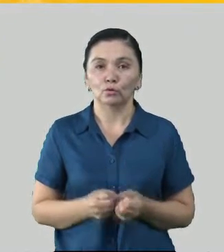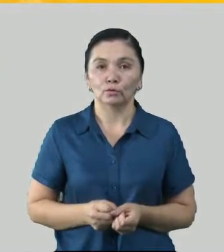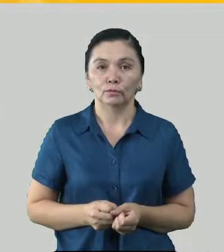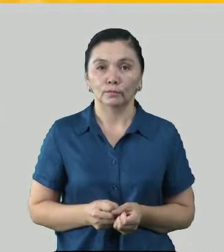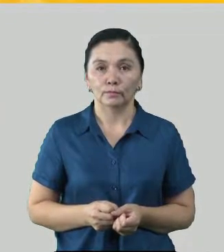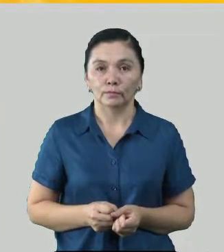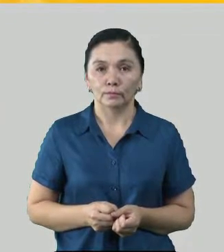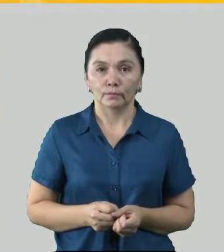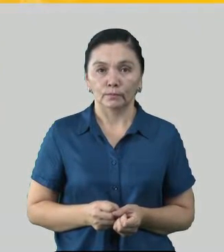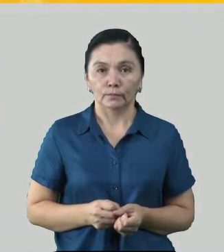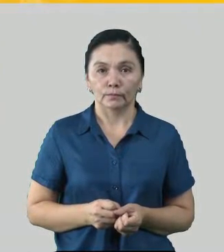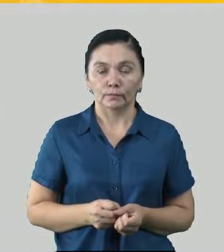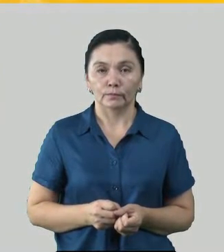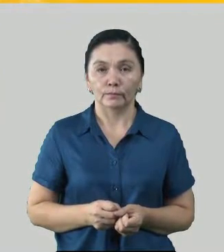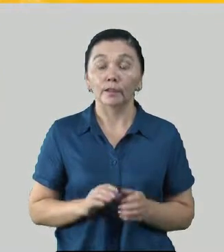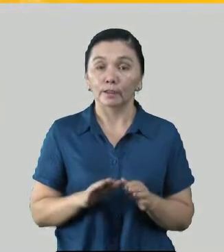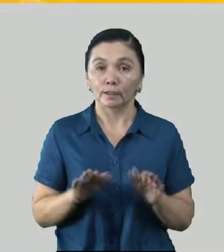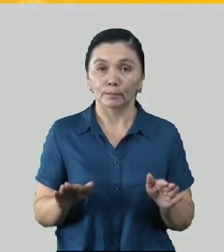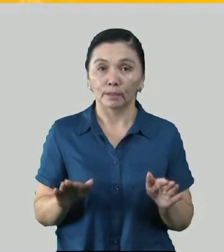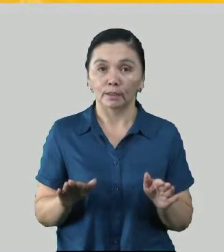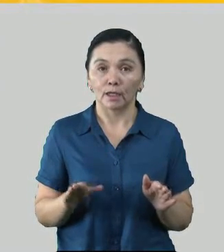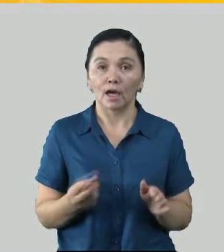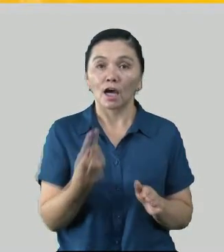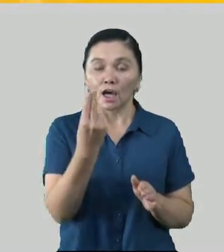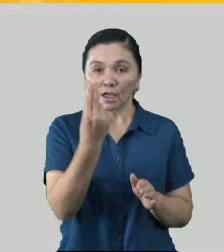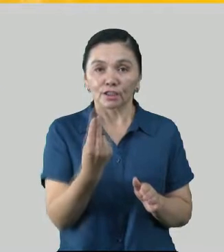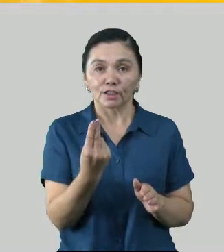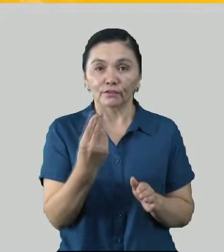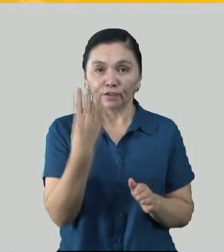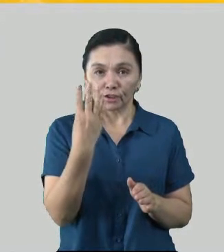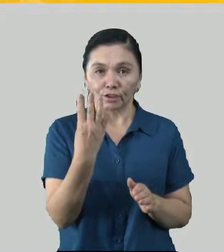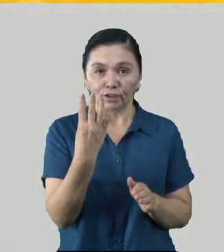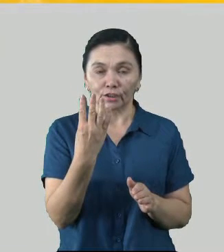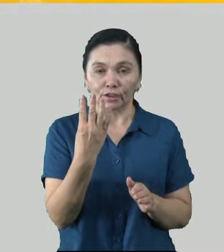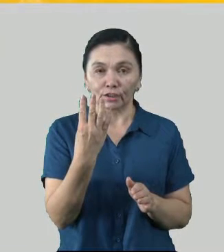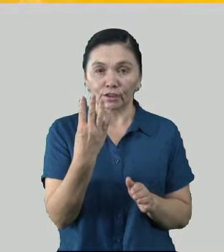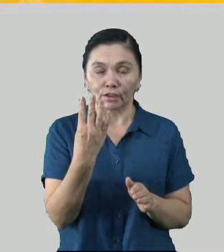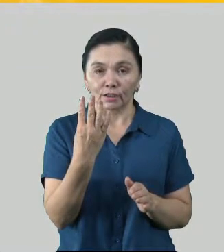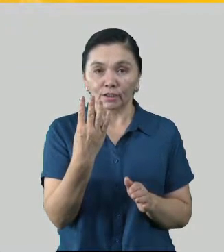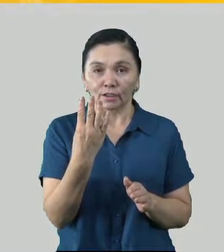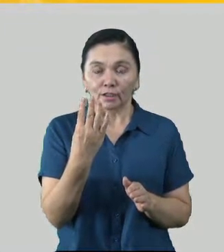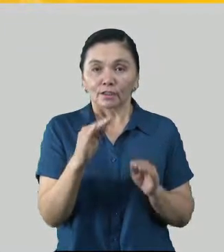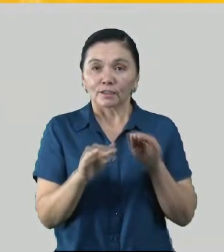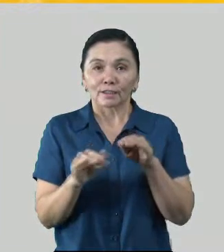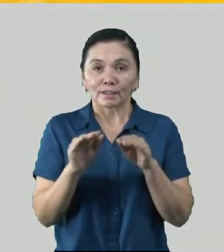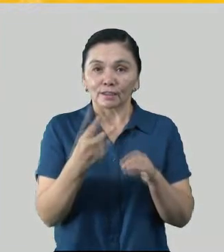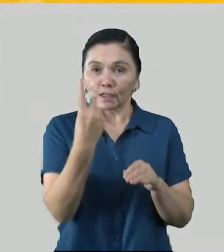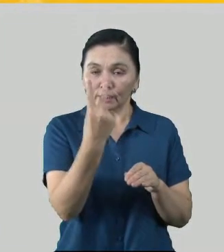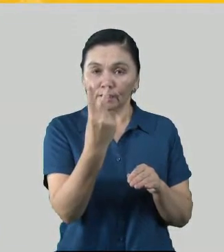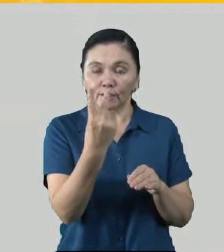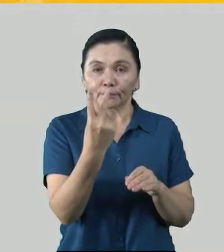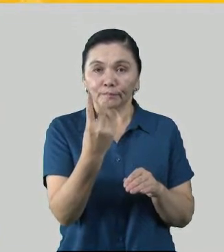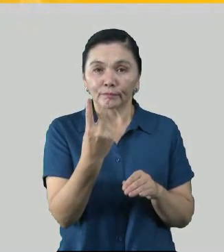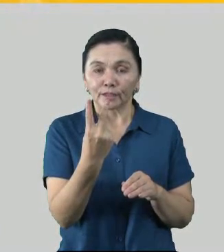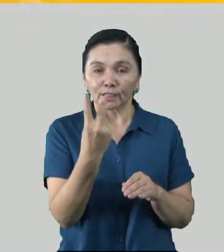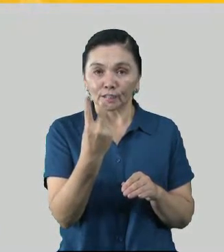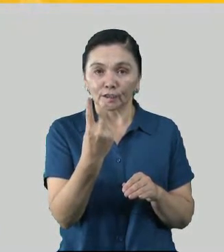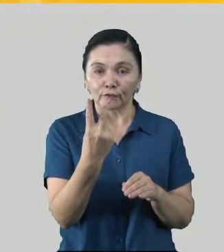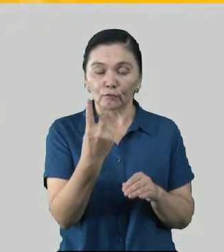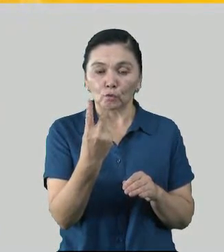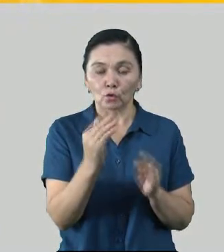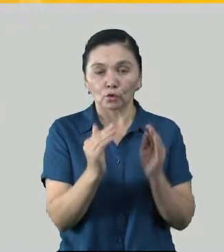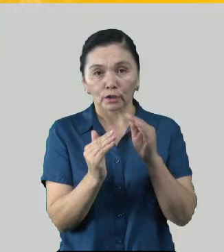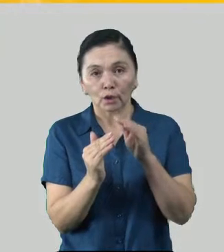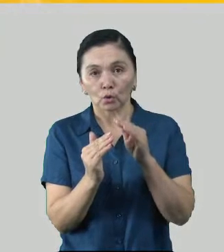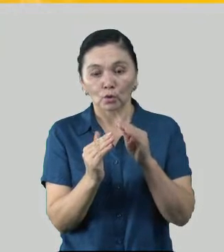возьмусь. Ребята, цифра 4 состоит из двух наклонных